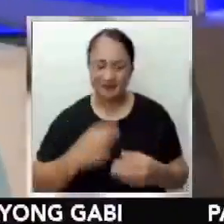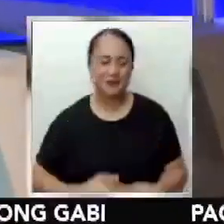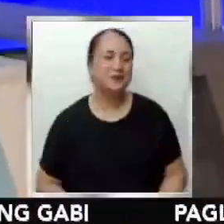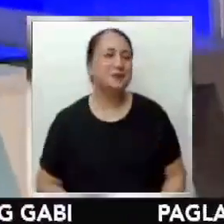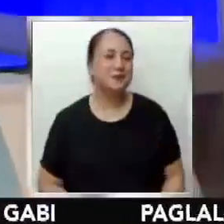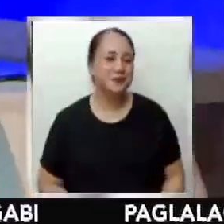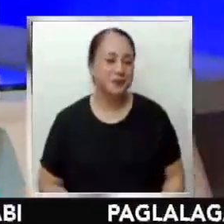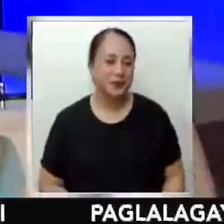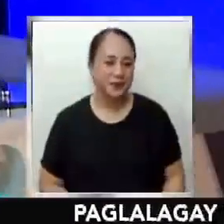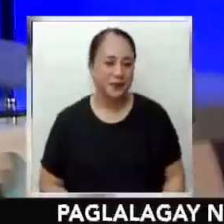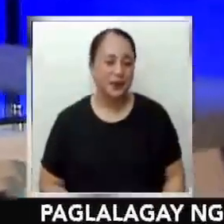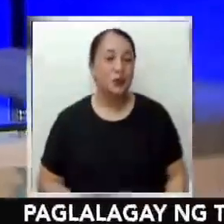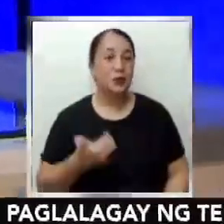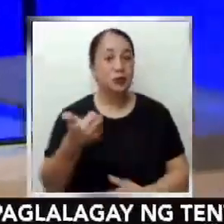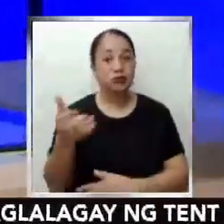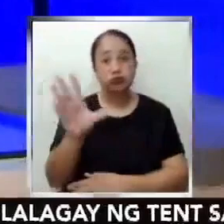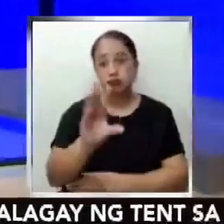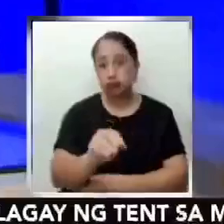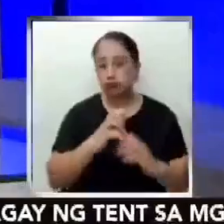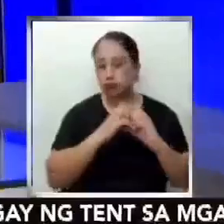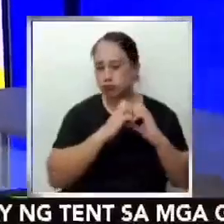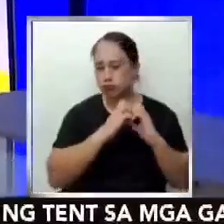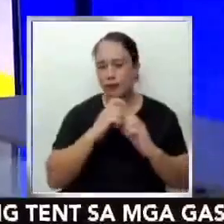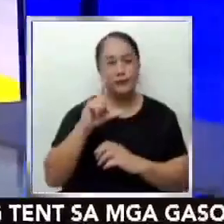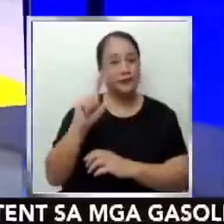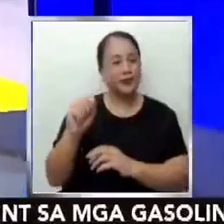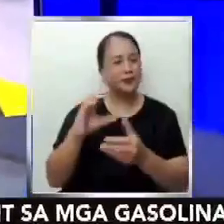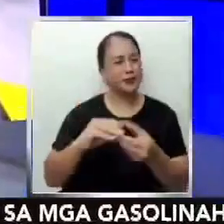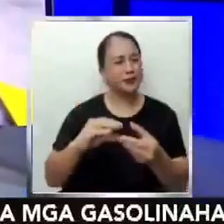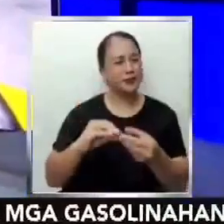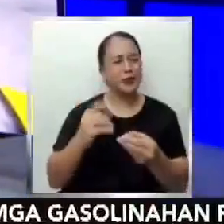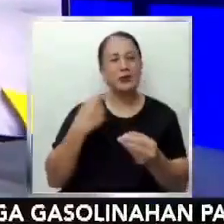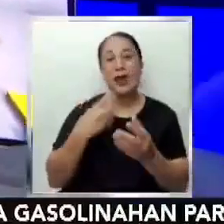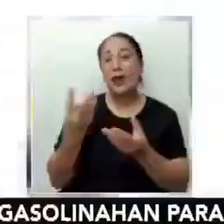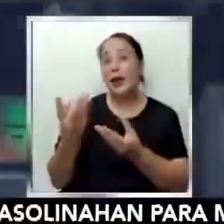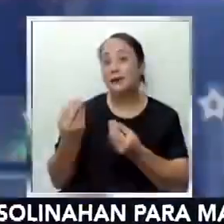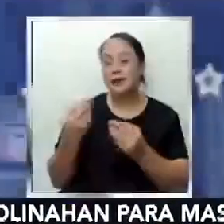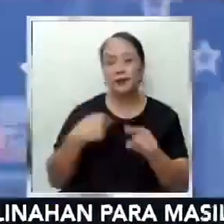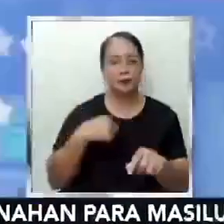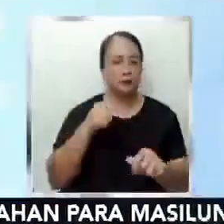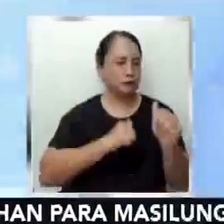minute! Good evening mga kapuso! Mabilis na chika tayo para updated sa showbiz happening.